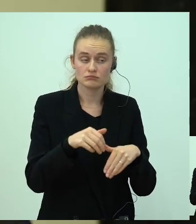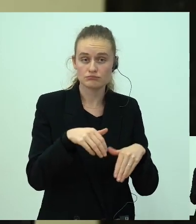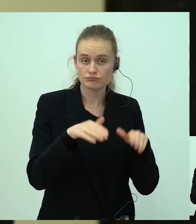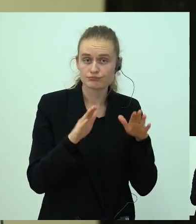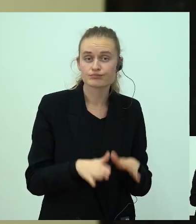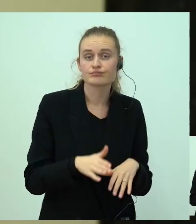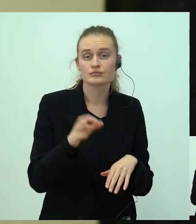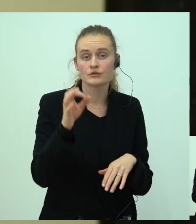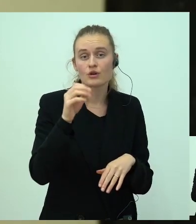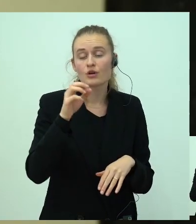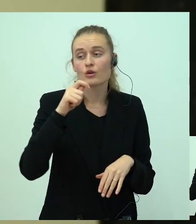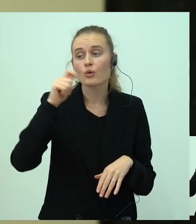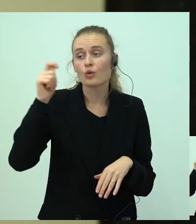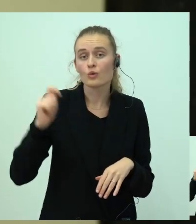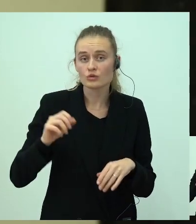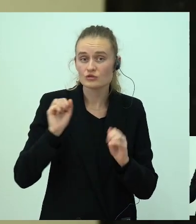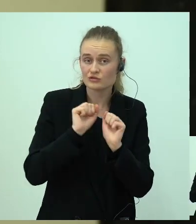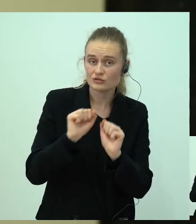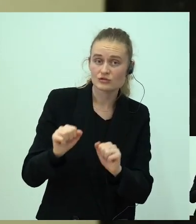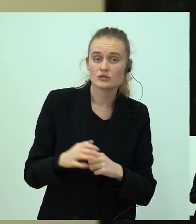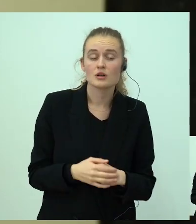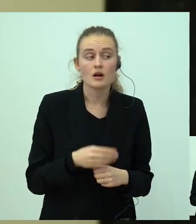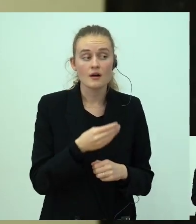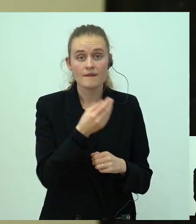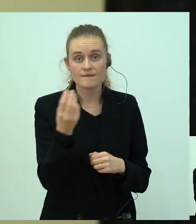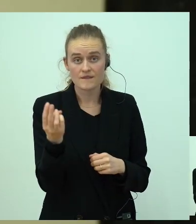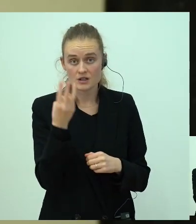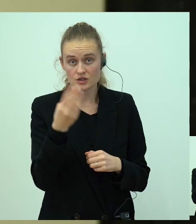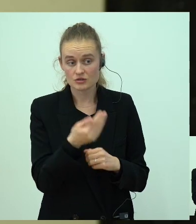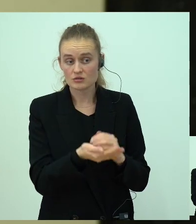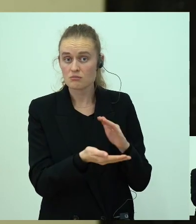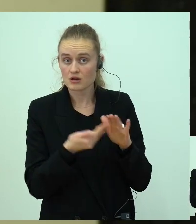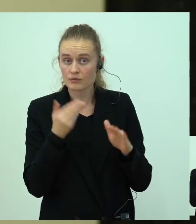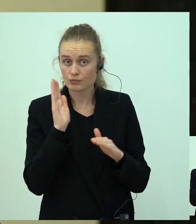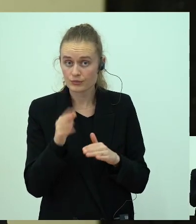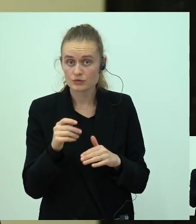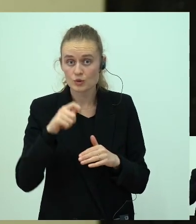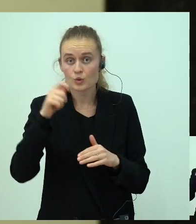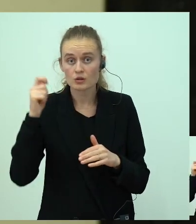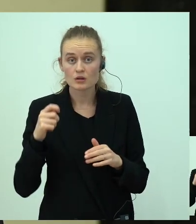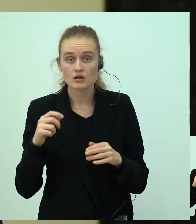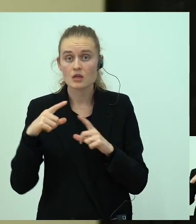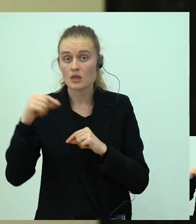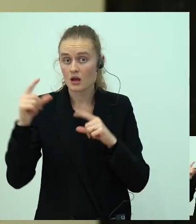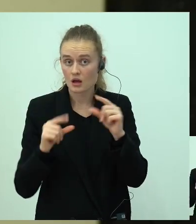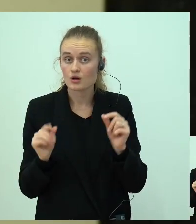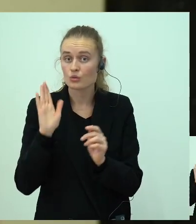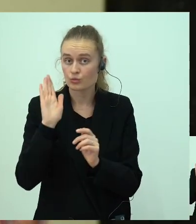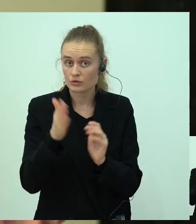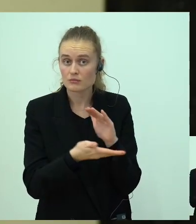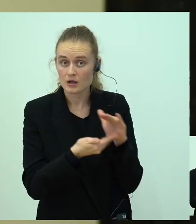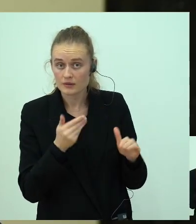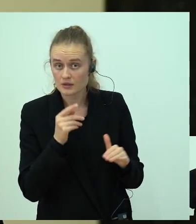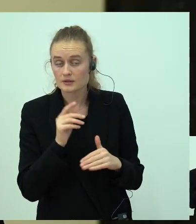turėtų būti ginama Ukraina, ar pakviesime Vašingtono aukščiausio lygio susitikime Ukrainai NATO. Tačiau kuomet